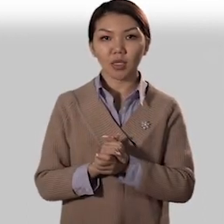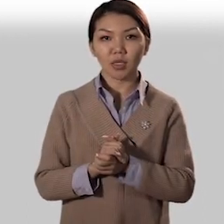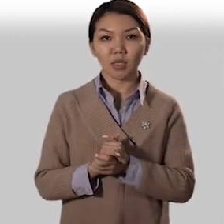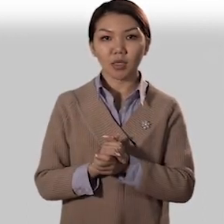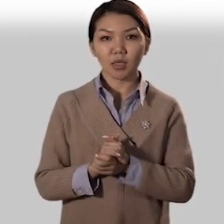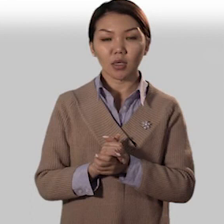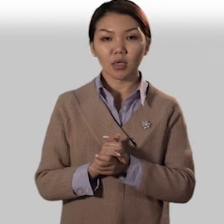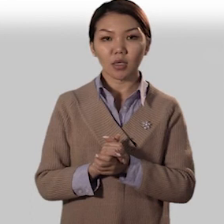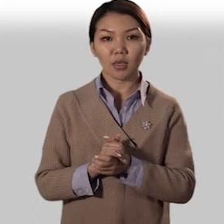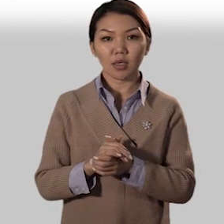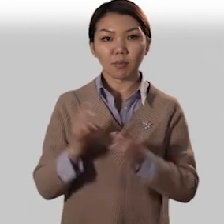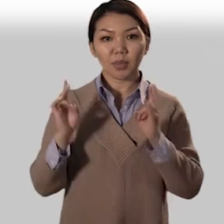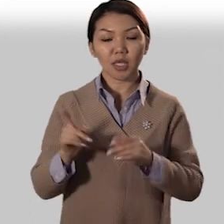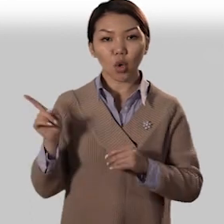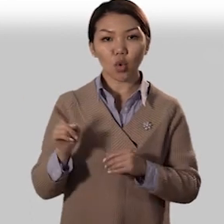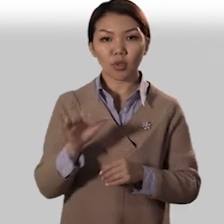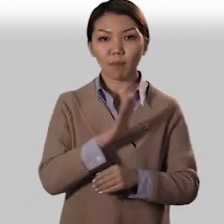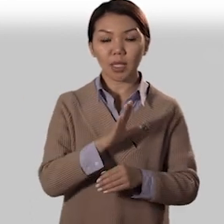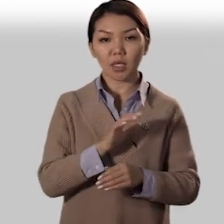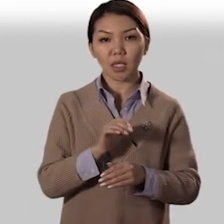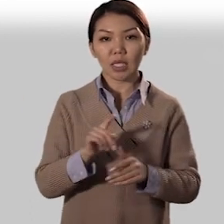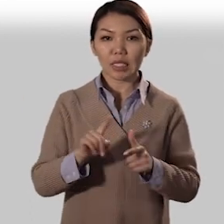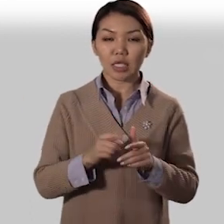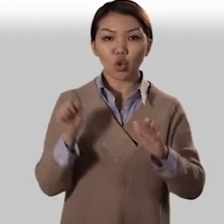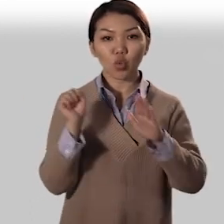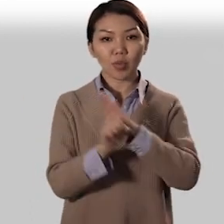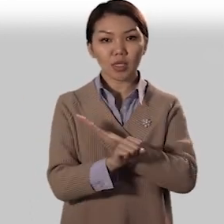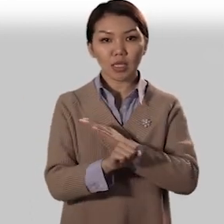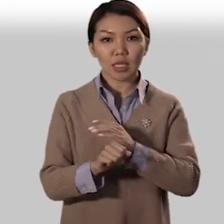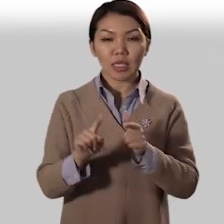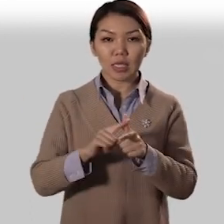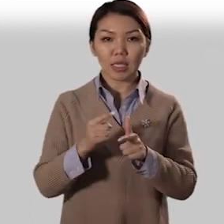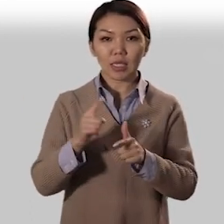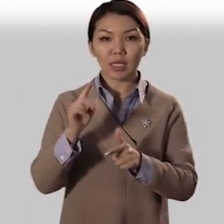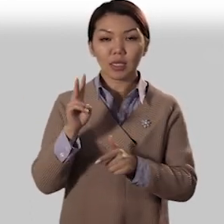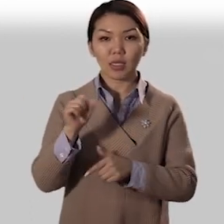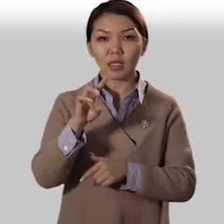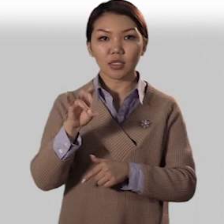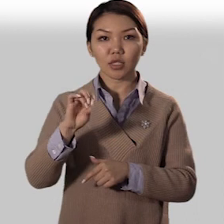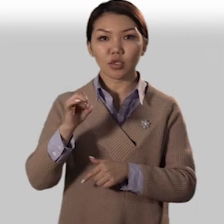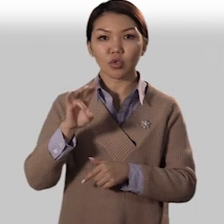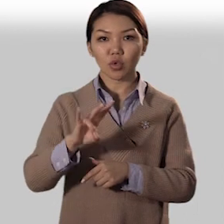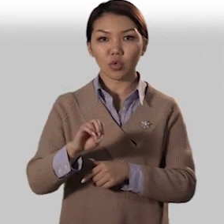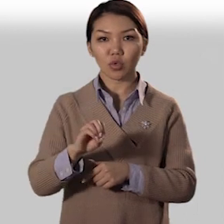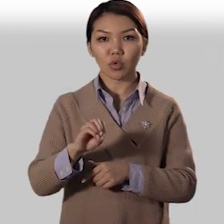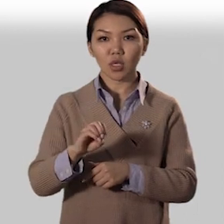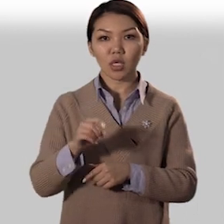убит заговорщиками либо казнен в 1862 или